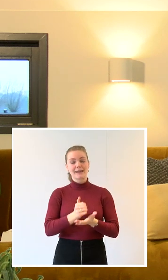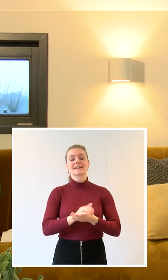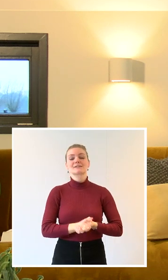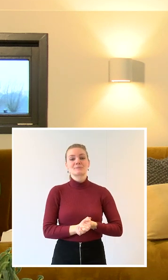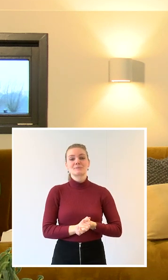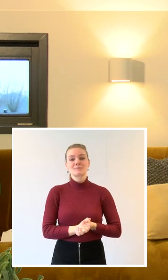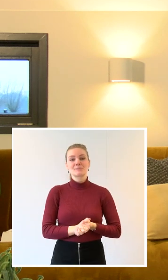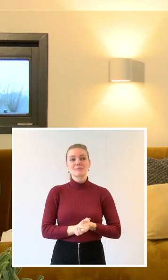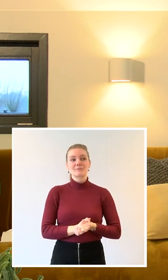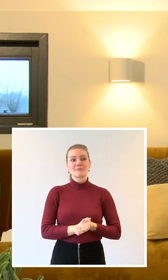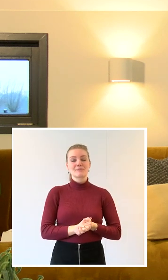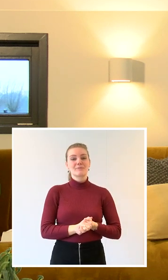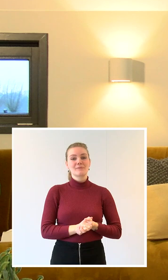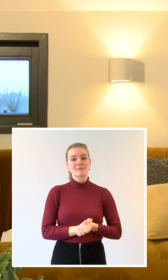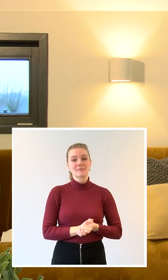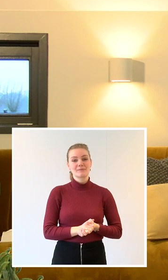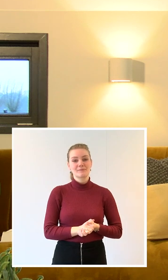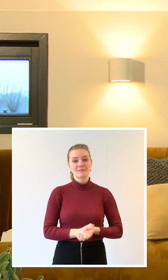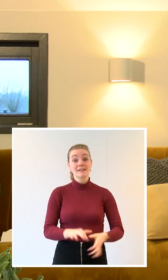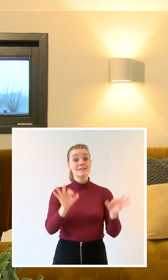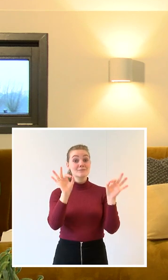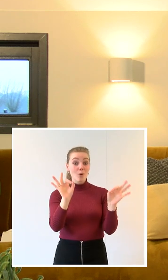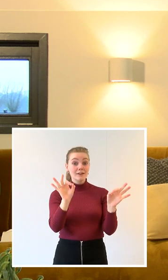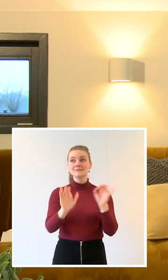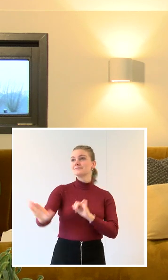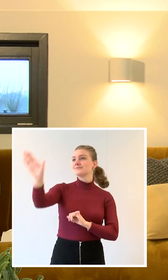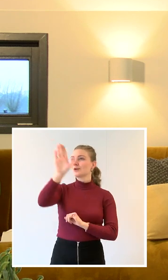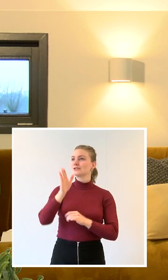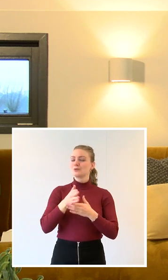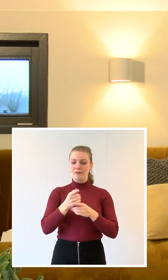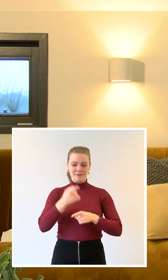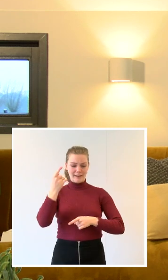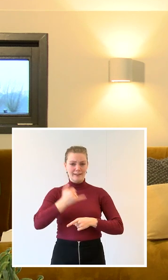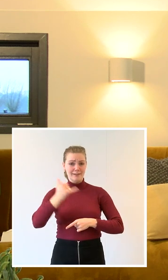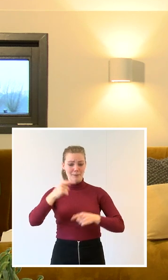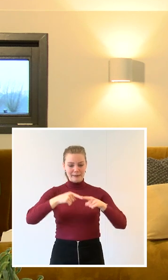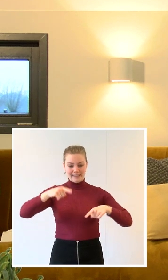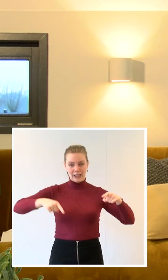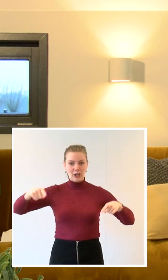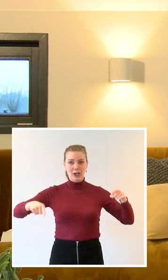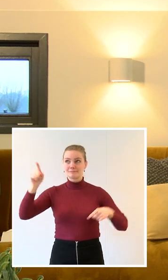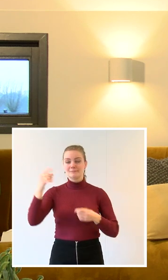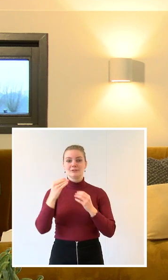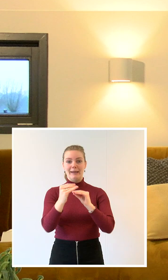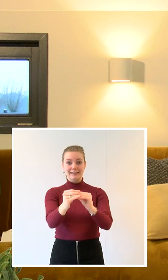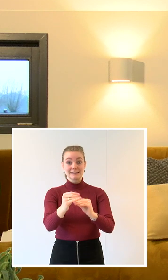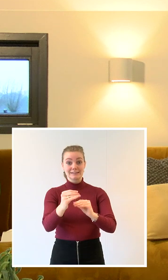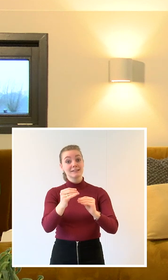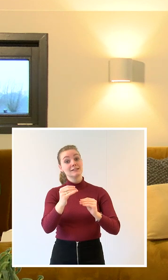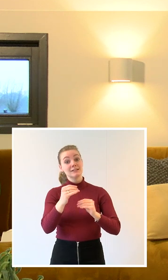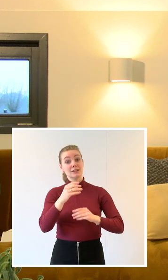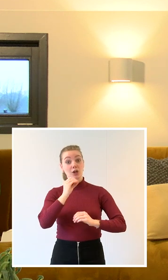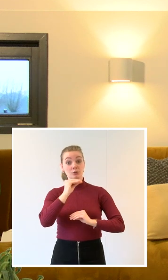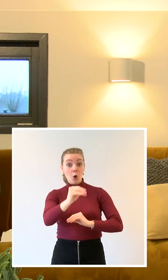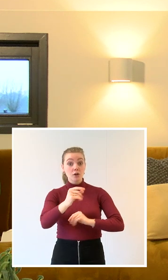Wat ik mooi vind, dat God spreekt op allerlei manieren, door gesproken woorden, maar zeker ook door gezongen woorden. En we gaan luisteren en kijken naar